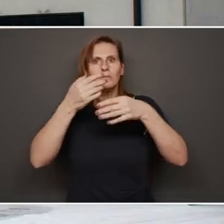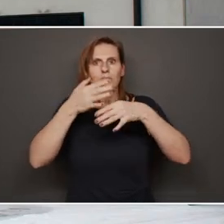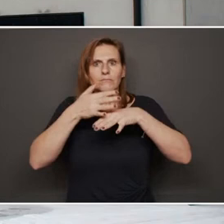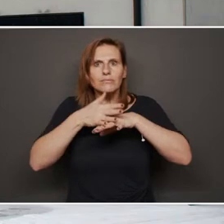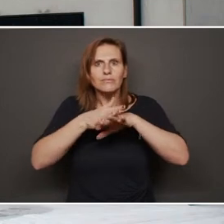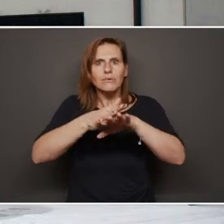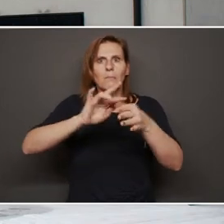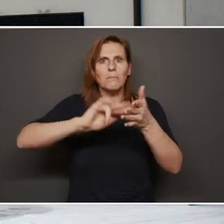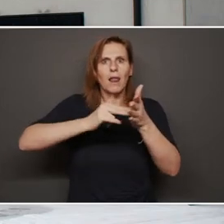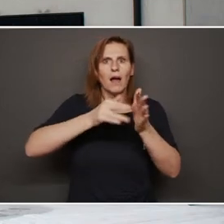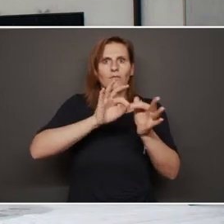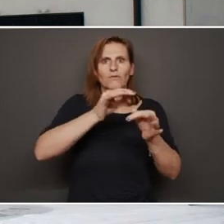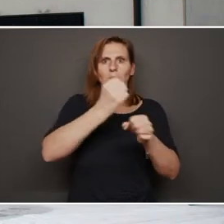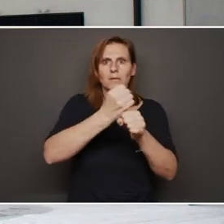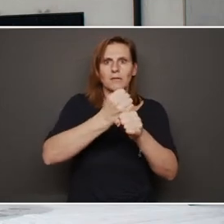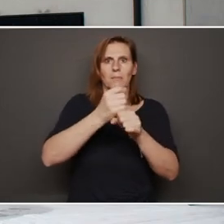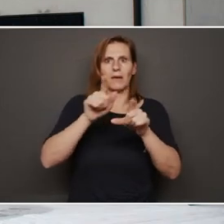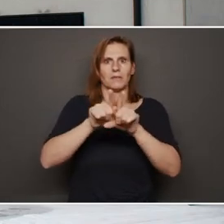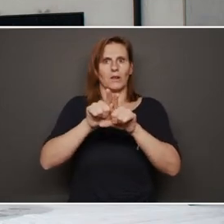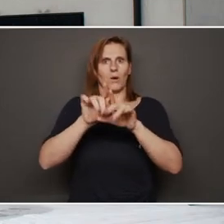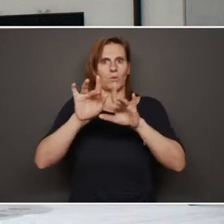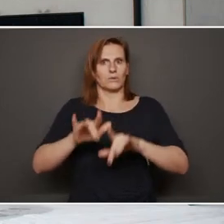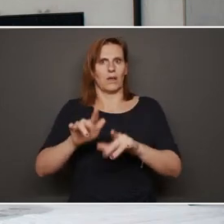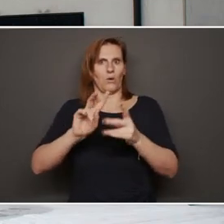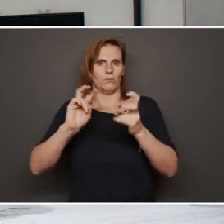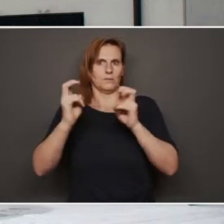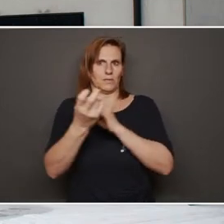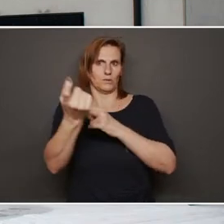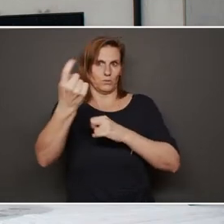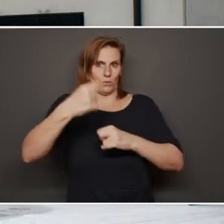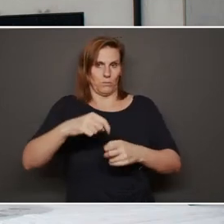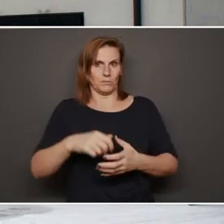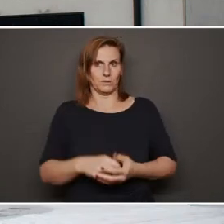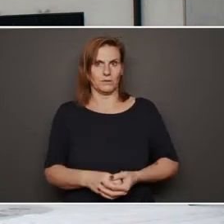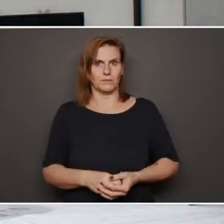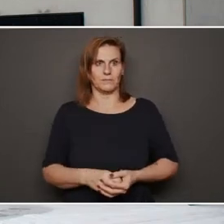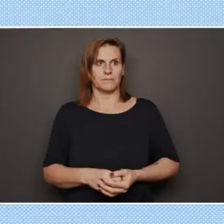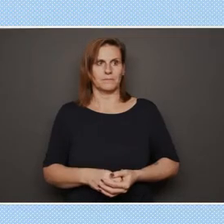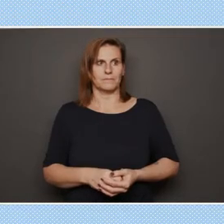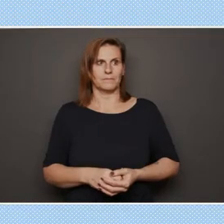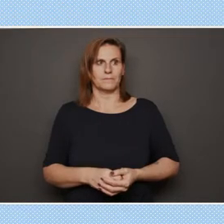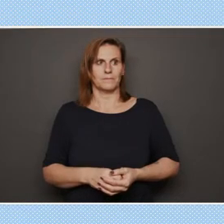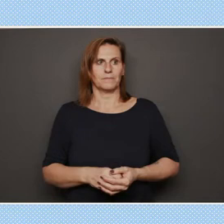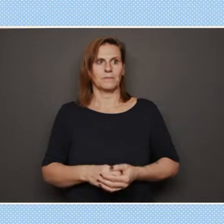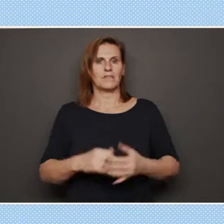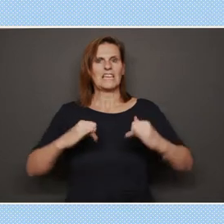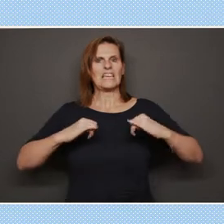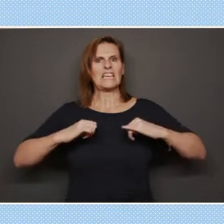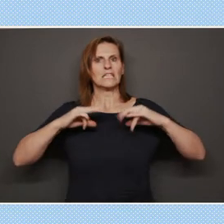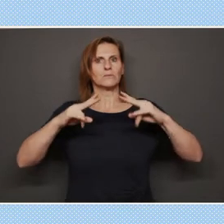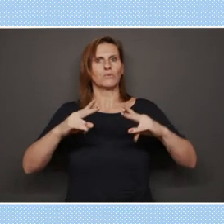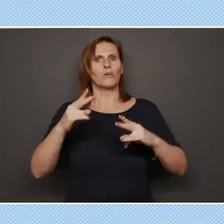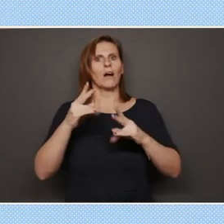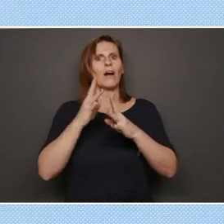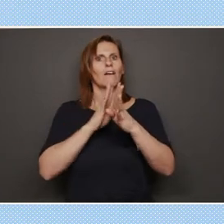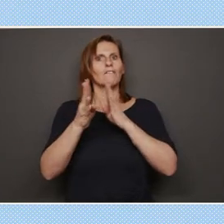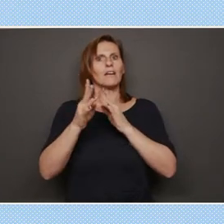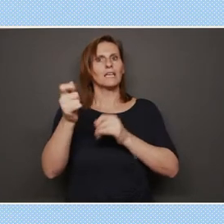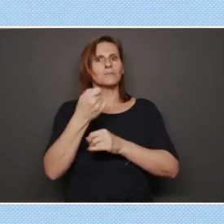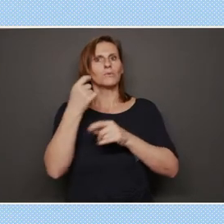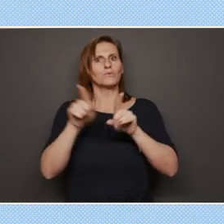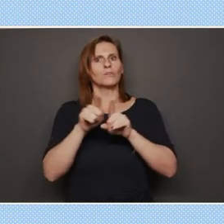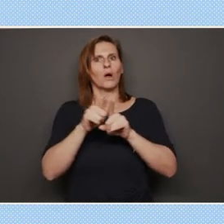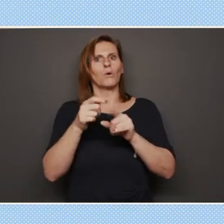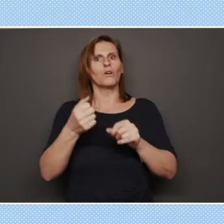für Mitarbeiter und Mitarbeiterinnen umzusetzen. In der Innsbrucker Verkehrsbetriebe und